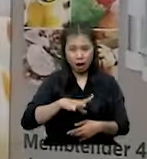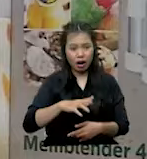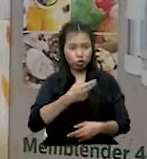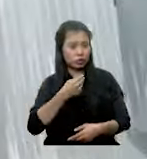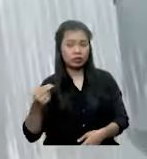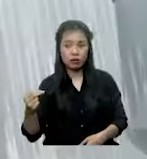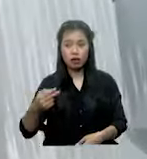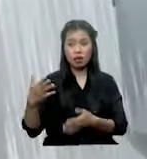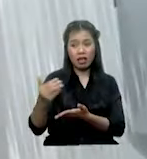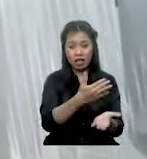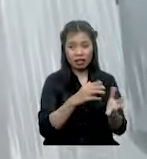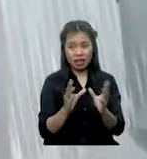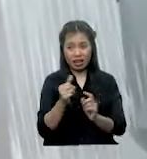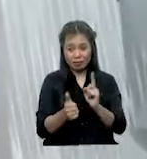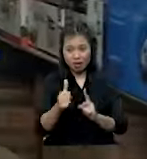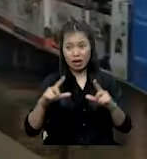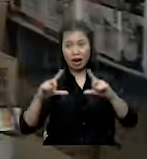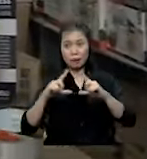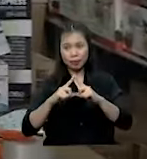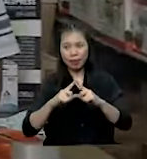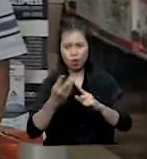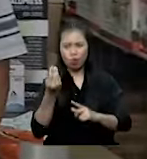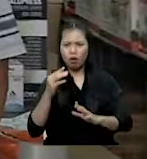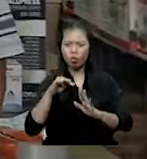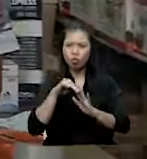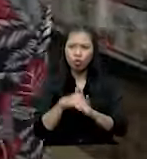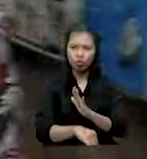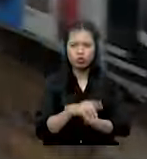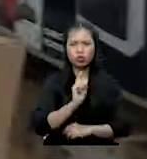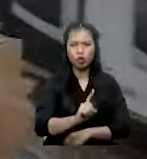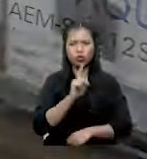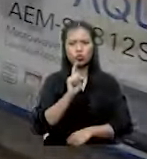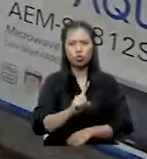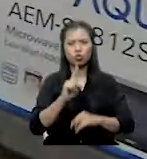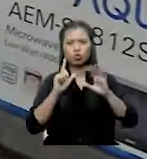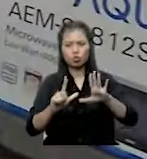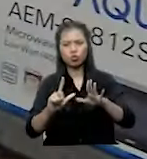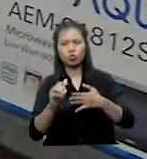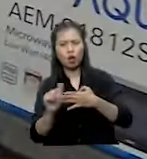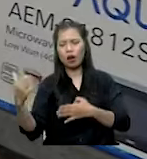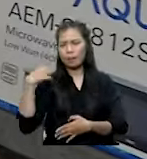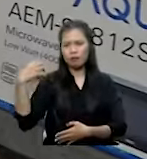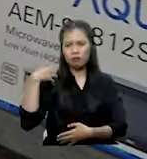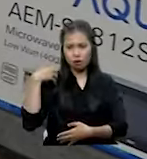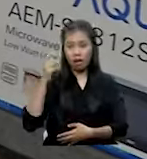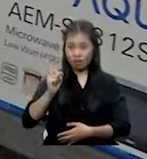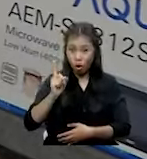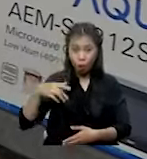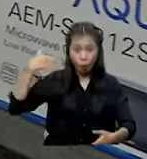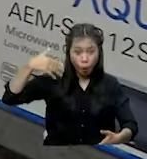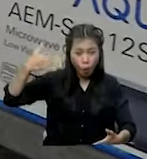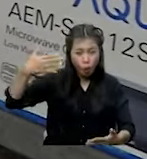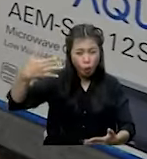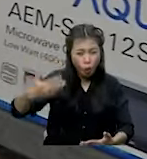April kemarin, rupiah melemah hingga 16.177 per dolar Amerika. Jika pelemahan terus berlanjut, kenaikan